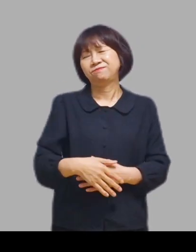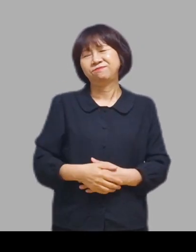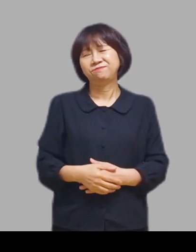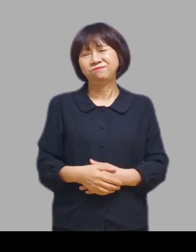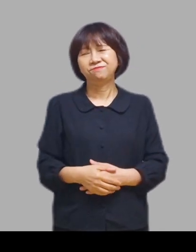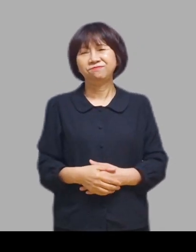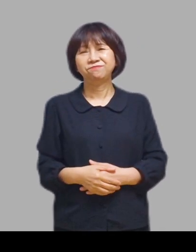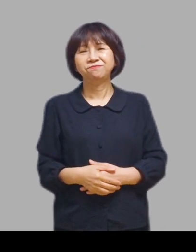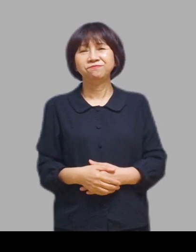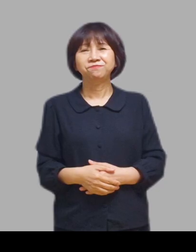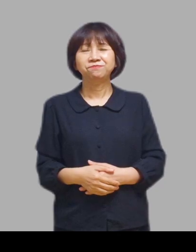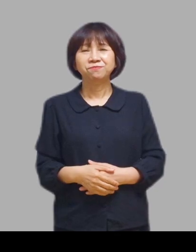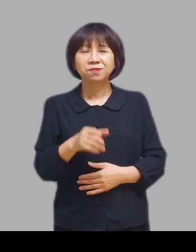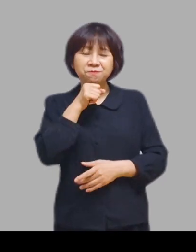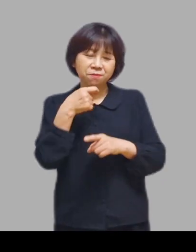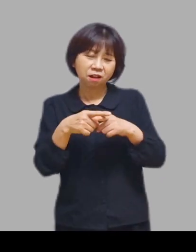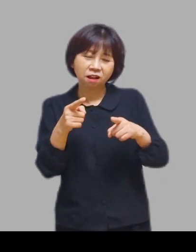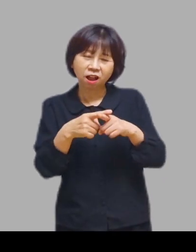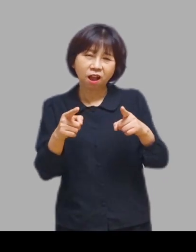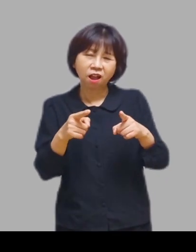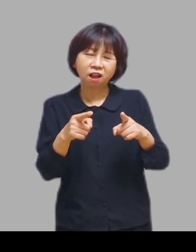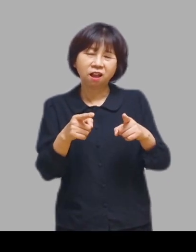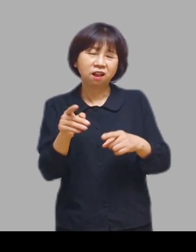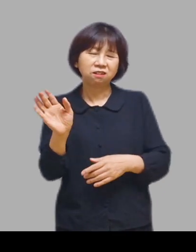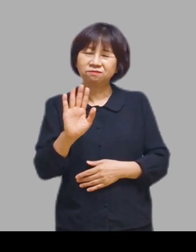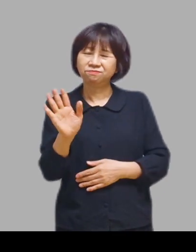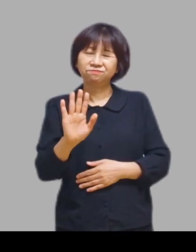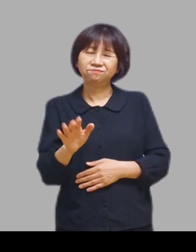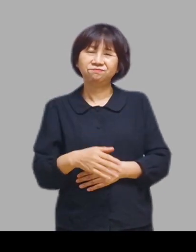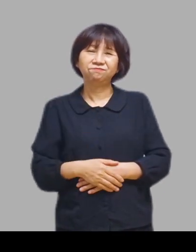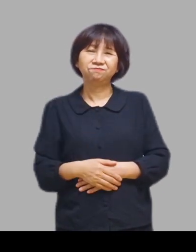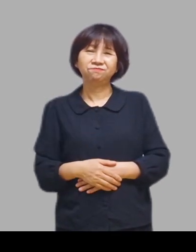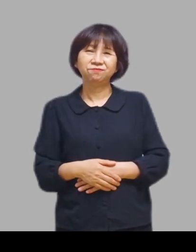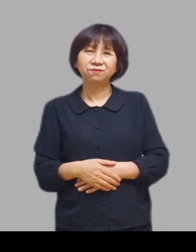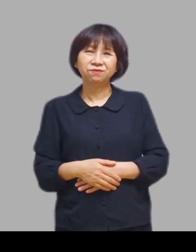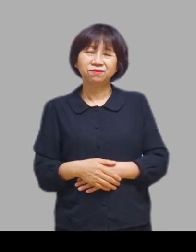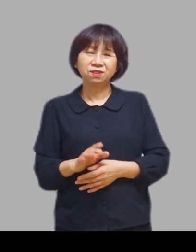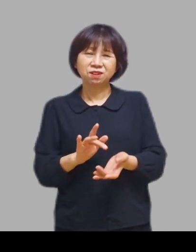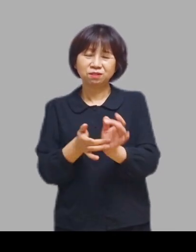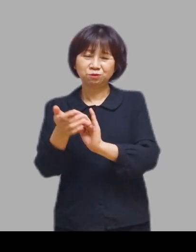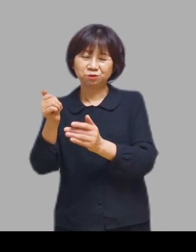못했고 이렇게 판단하고 정죄하고 쫙 예수님이